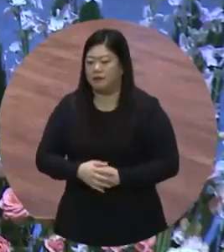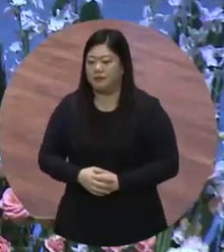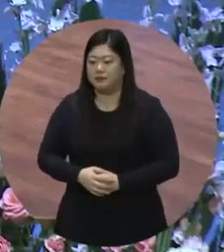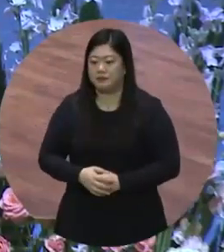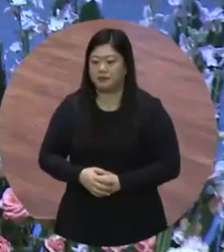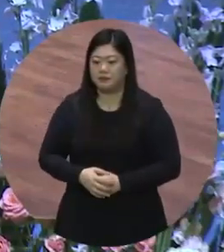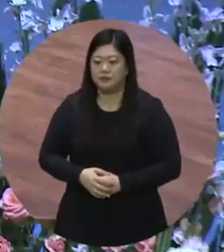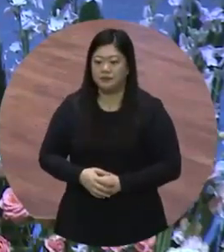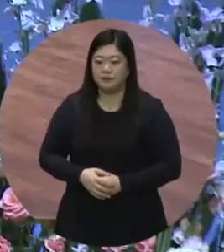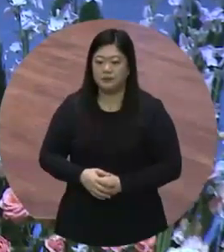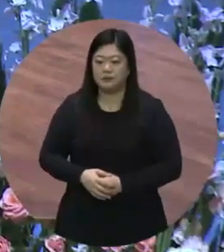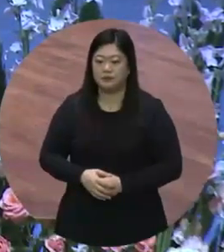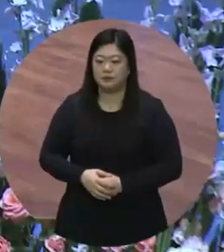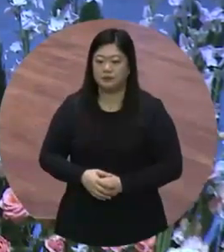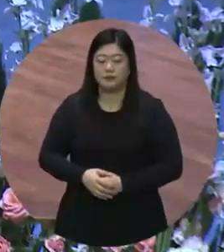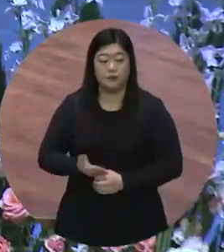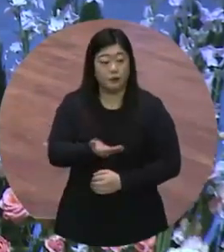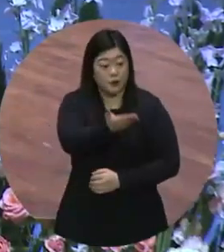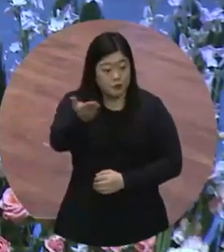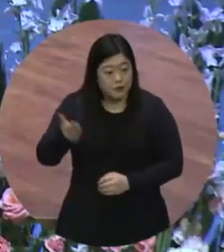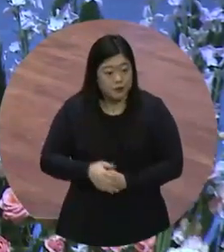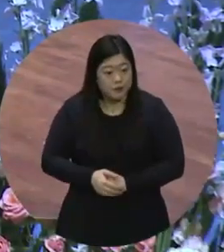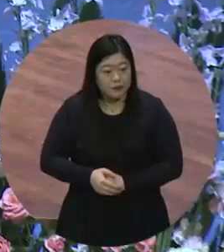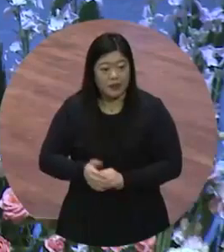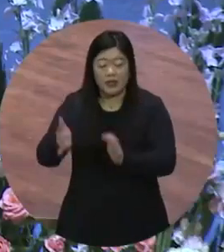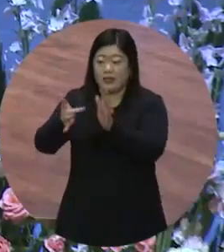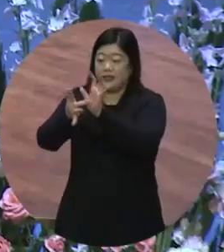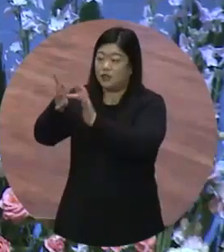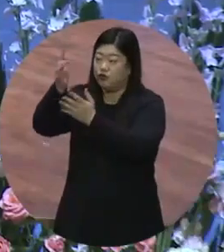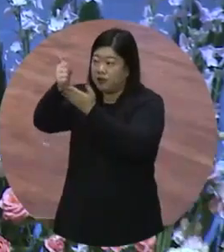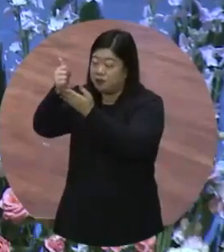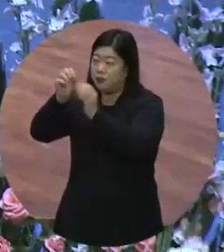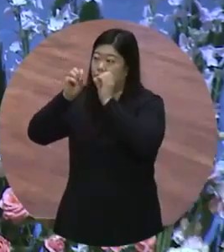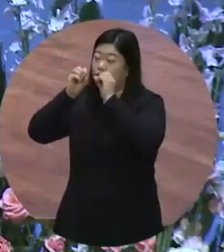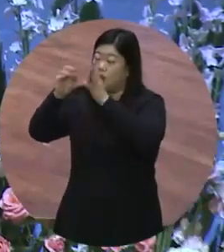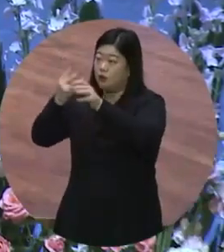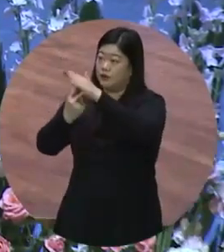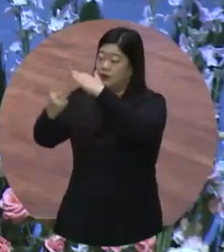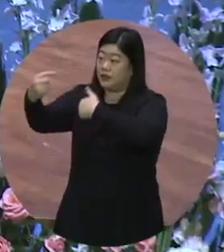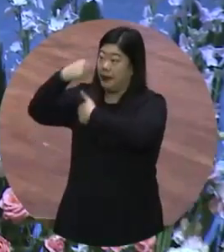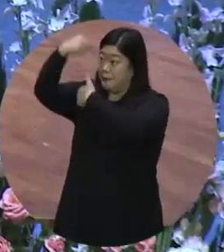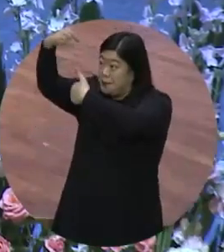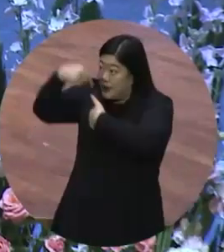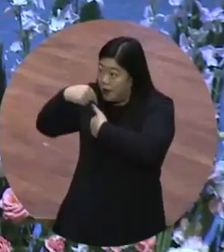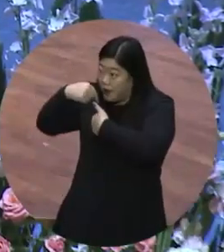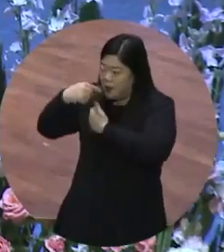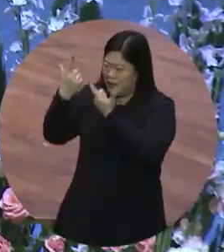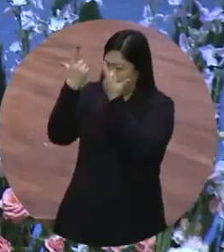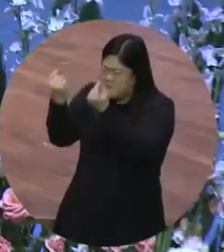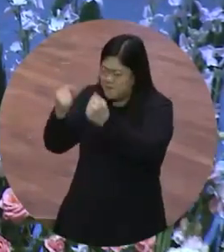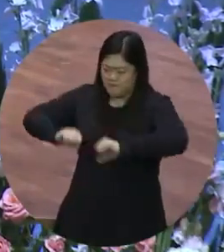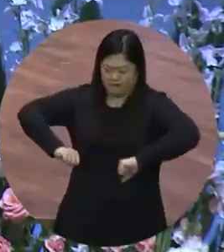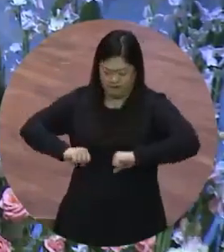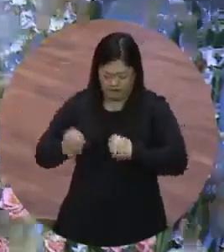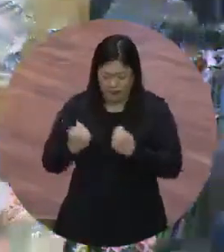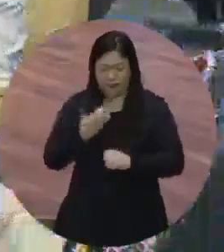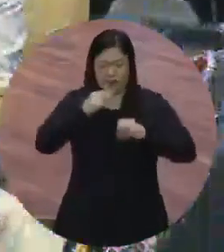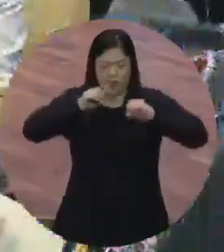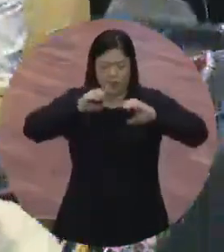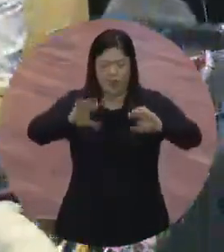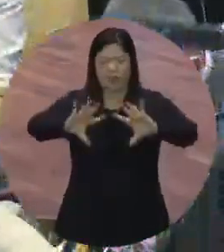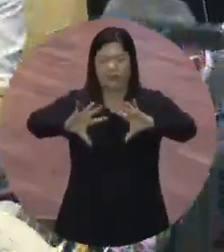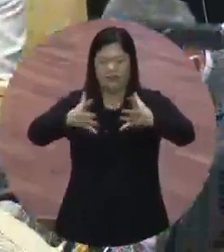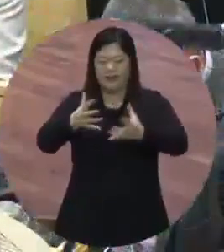영계도 성도는 예수님이 주신 이 선교 비전을 붙잡고 237 나라의 빛이 되는 삶이 되기를 주여